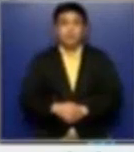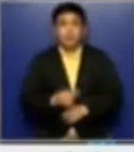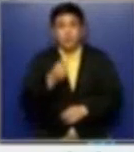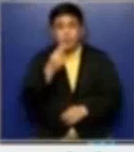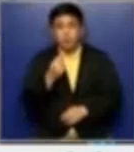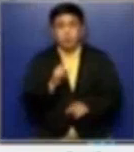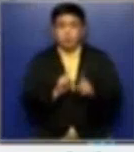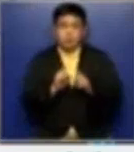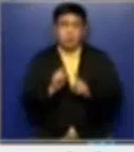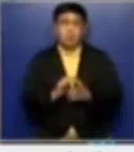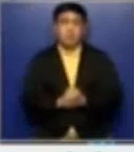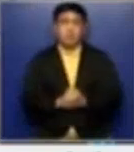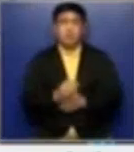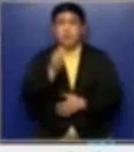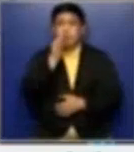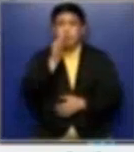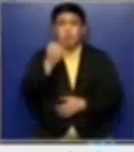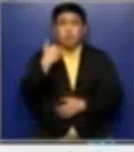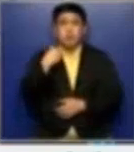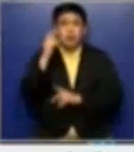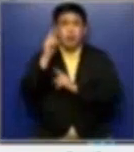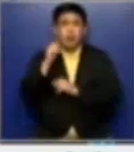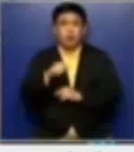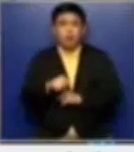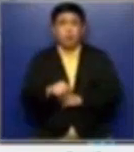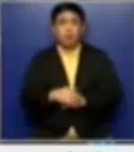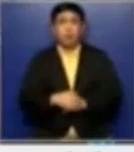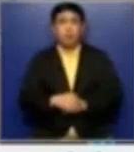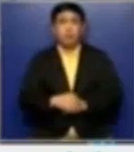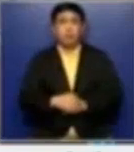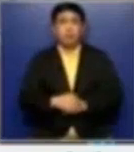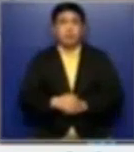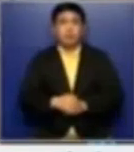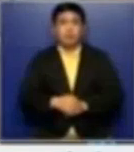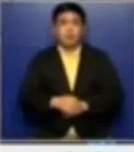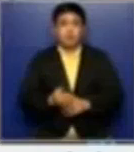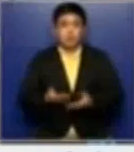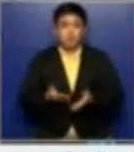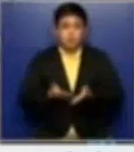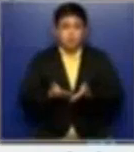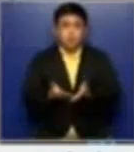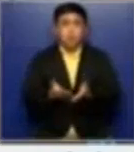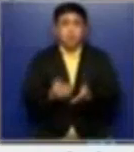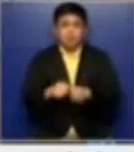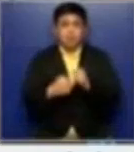นี่ที่ร้องเรียนกันเป็นข่าวปรากฏว่าไปรีไซคลิ่งกันยังไงมันเพิ่งสร้างมา3